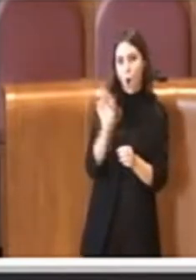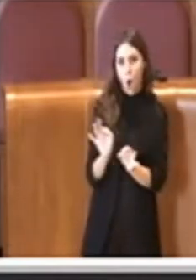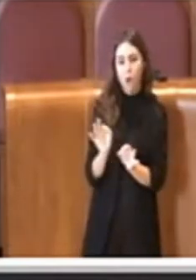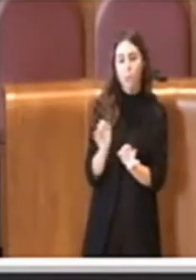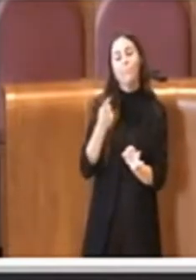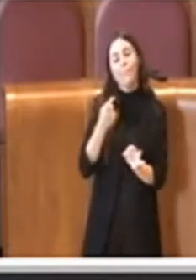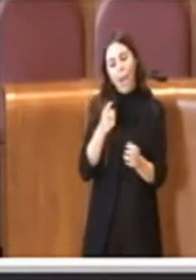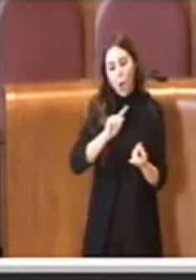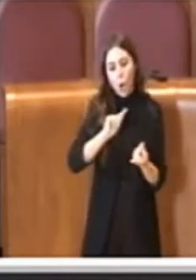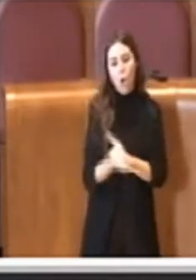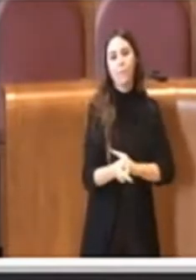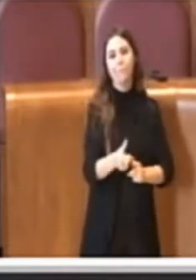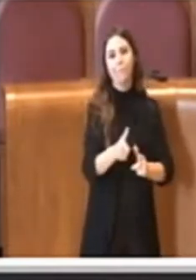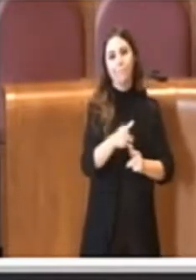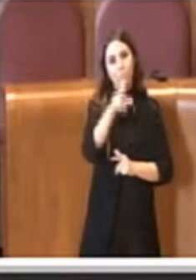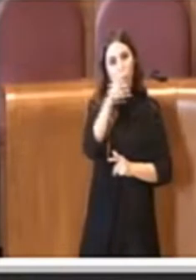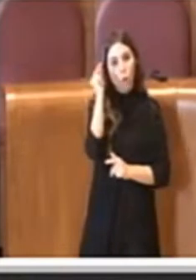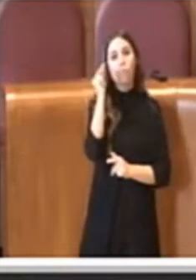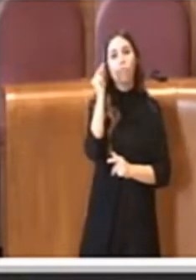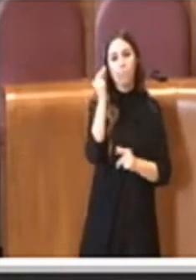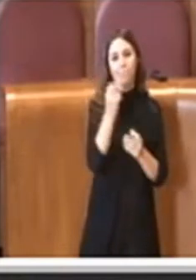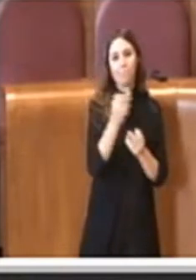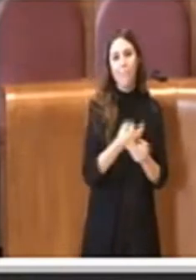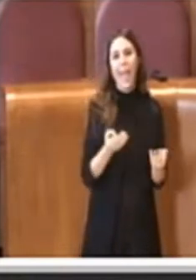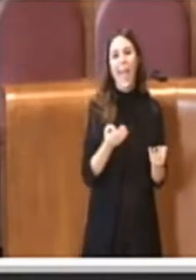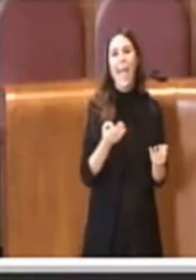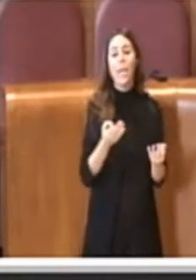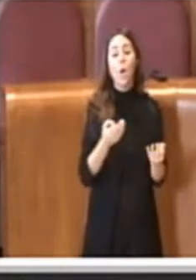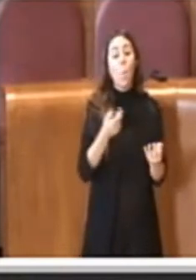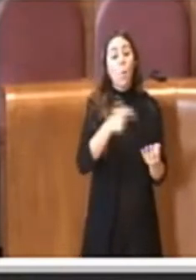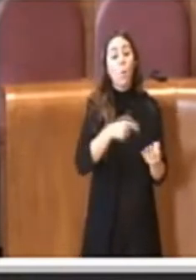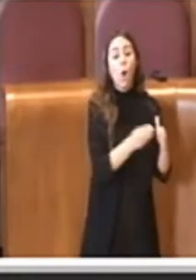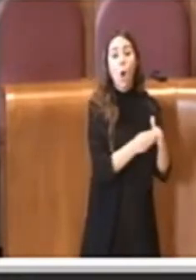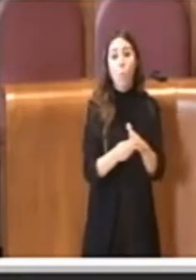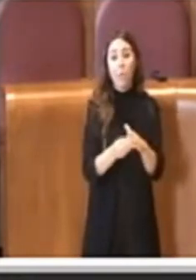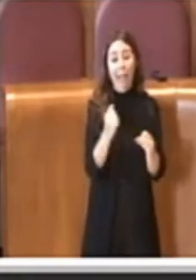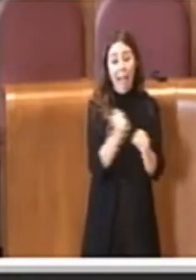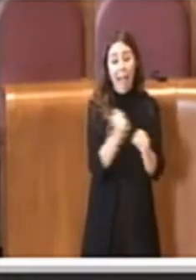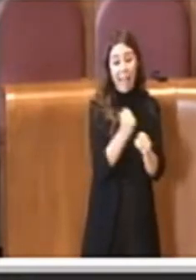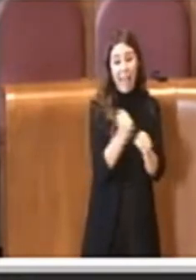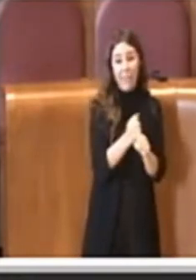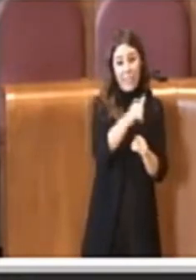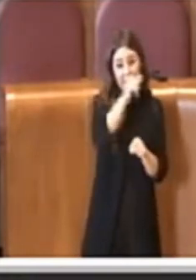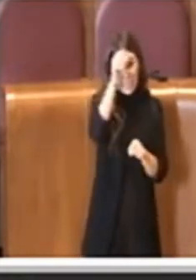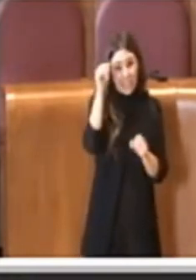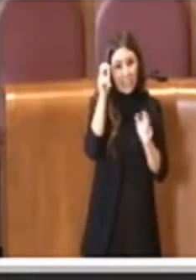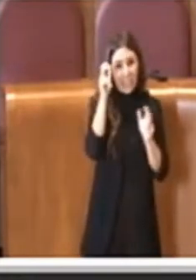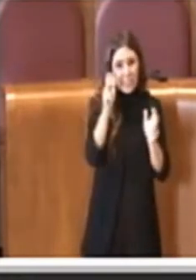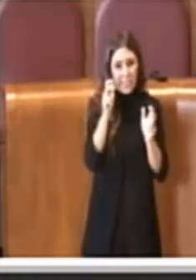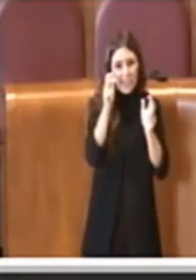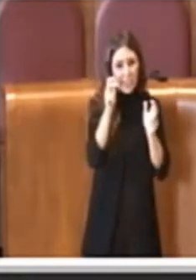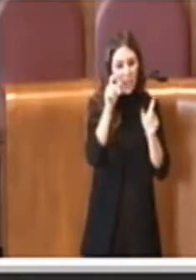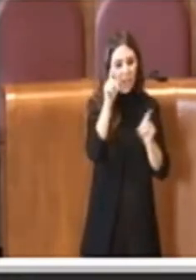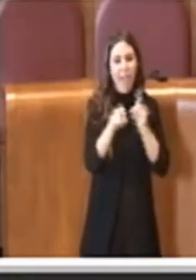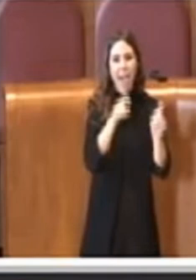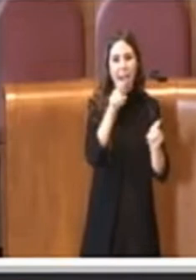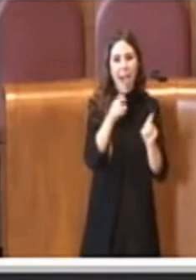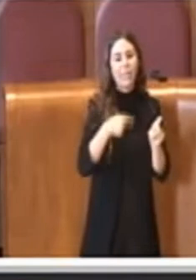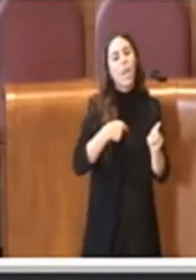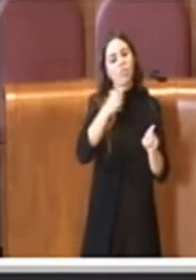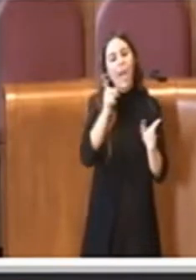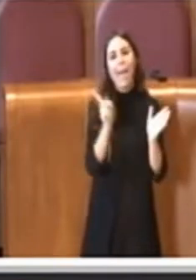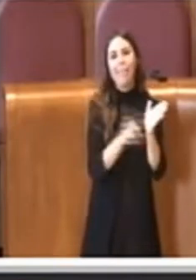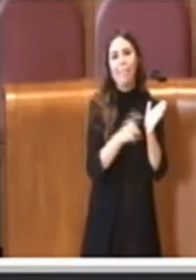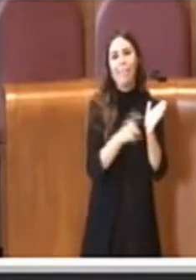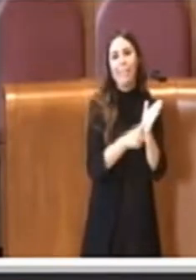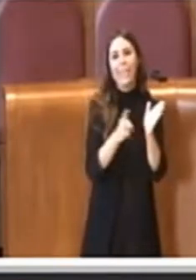con piacere per tutti quegli operatori che ogni giorno esercitano con fatica la loro attività, che hanno il diritto di